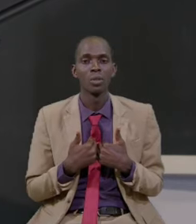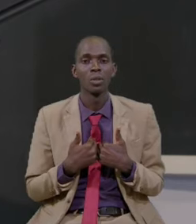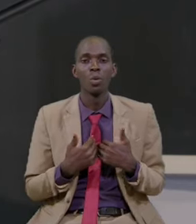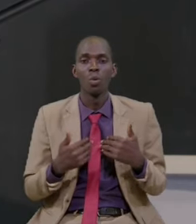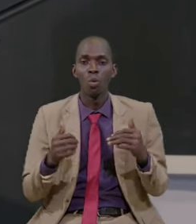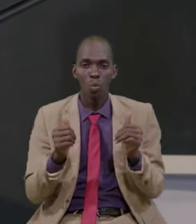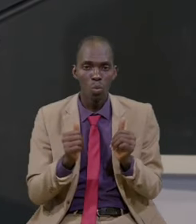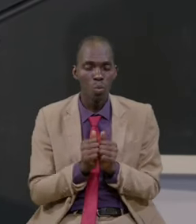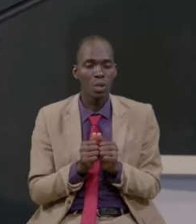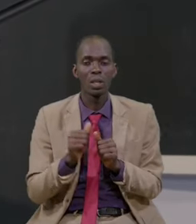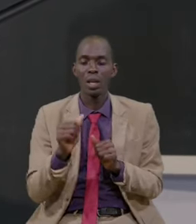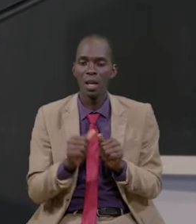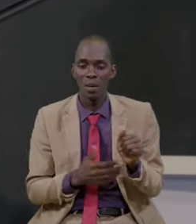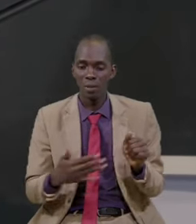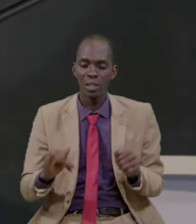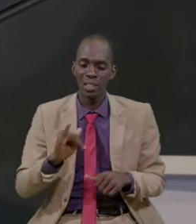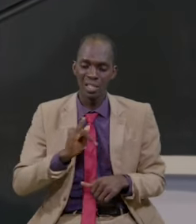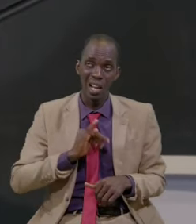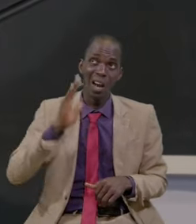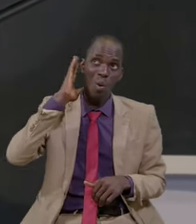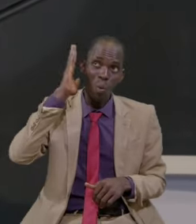avec tout ce que j'aurai,